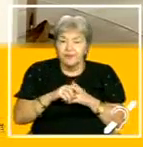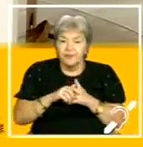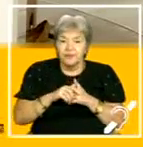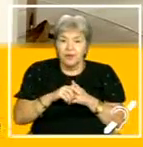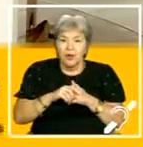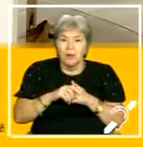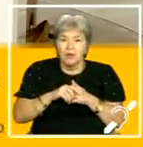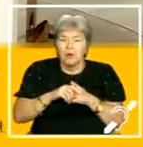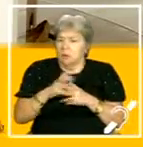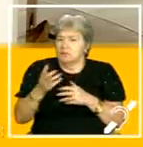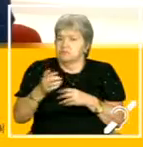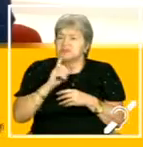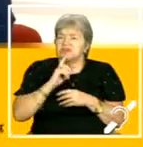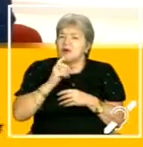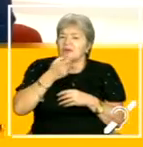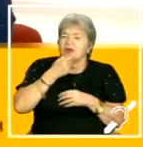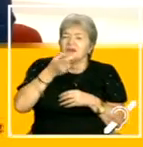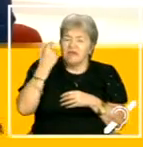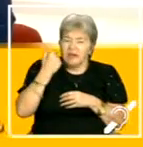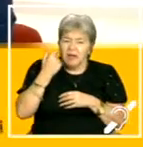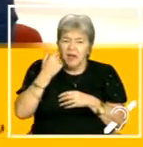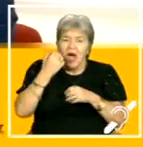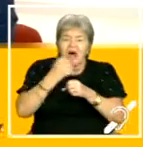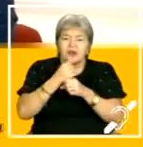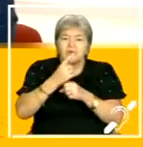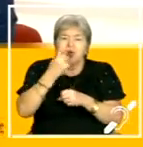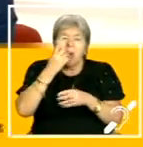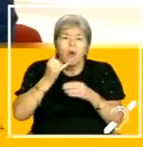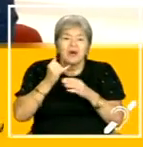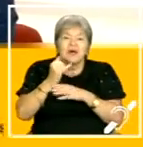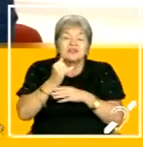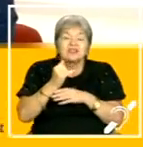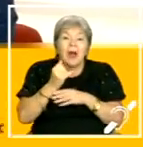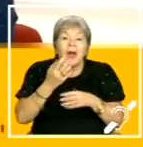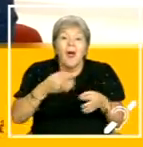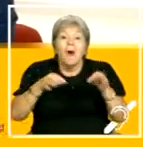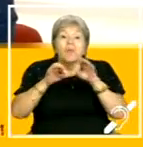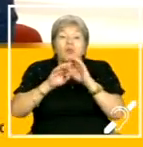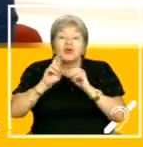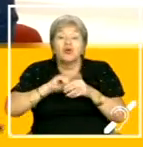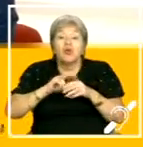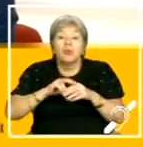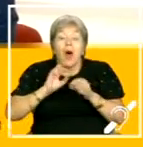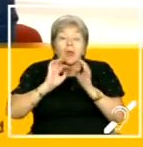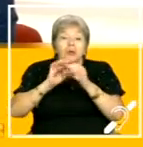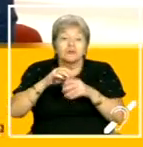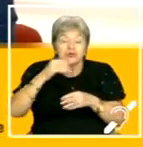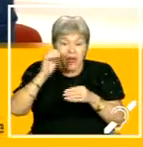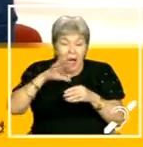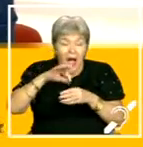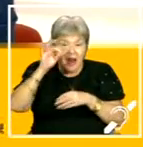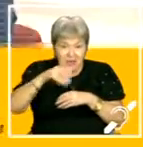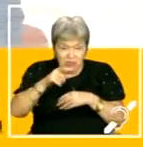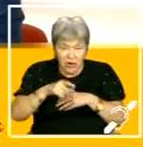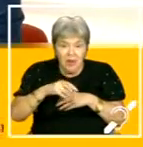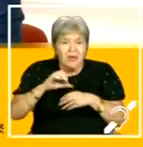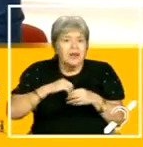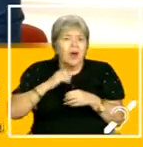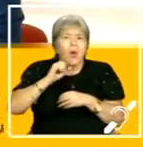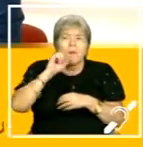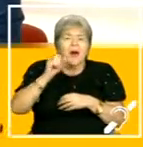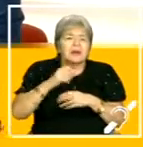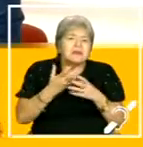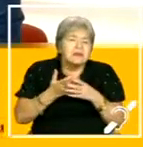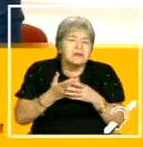cu titulatura veche, ca să zic așa, a făcut o greșeală de strategică. Respectiv era un partid de temă